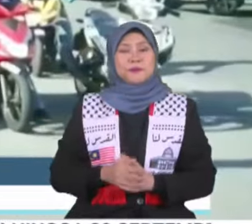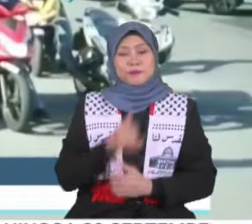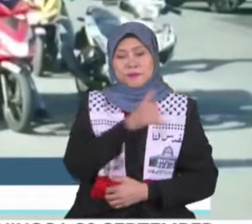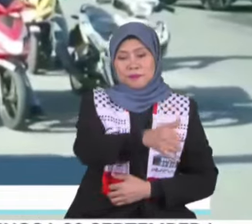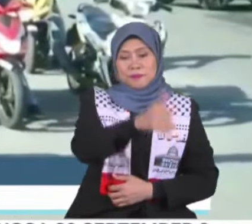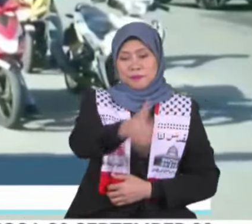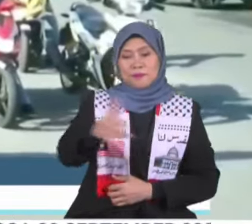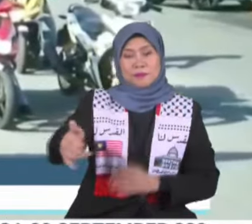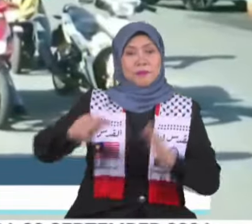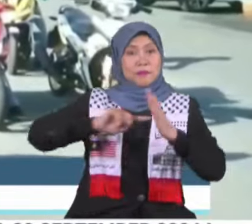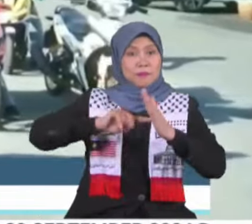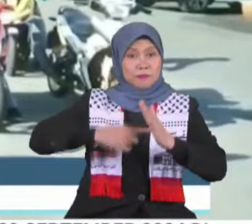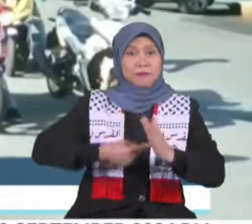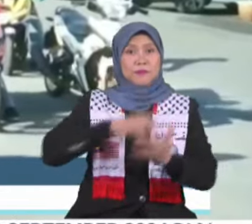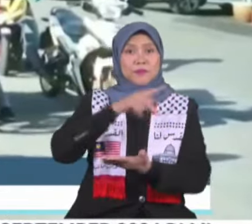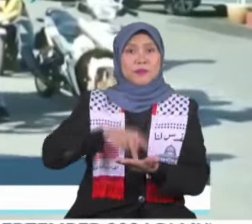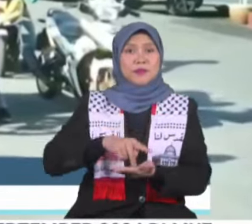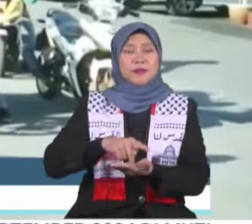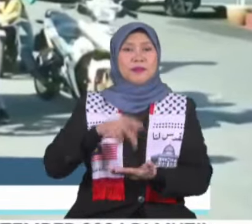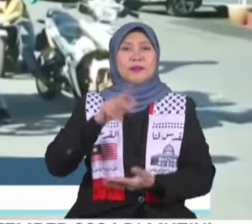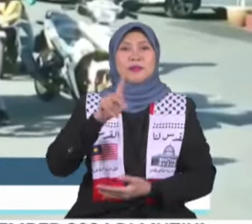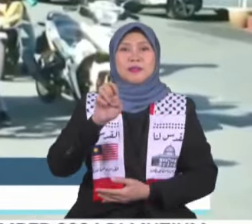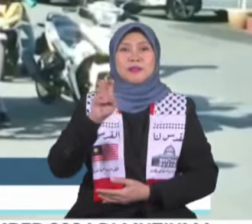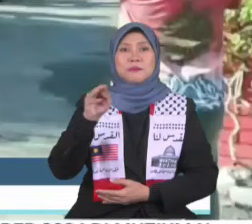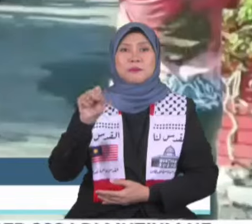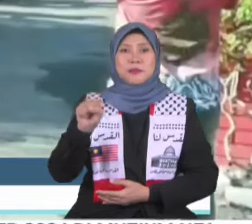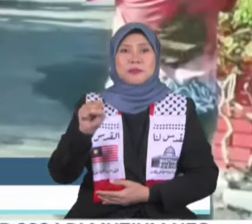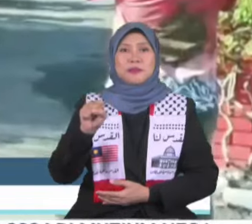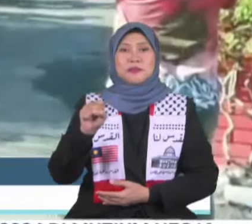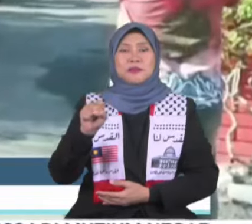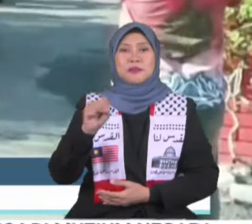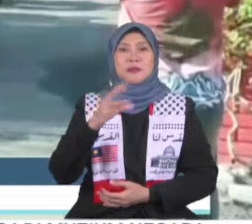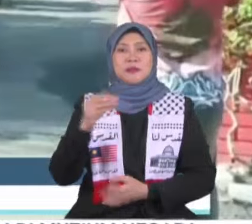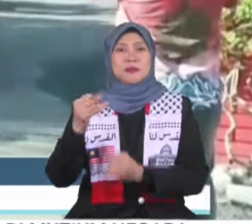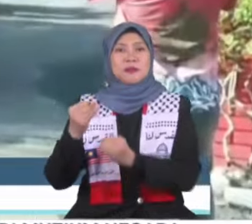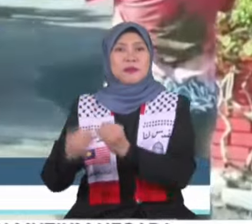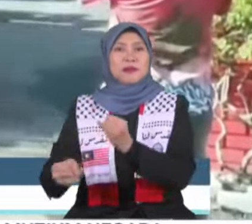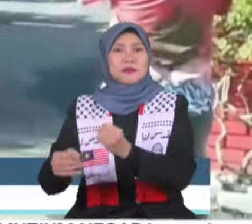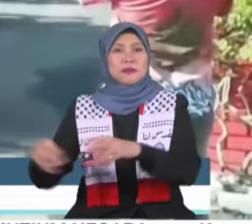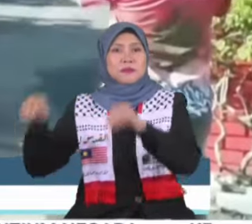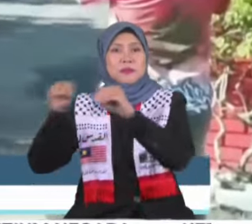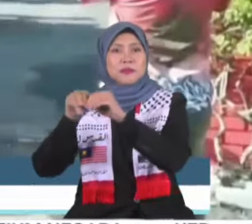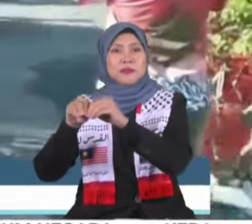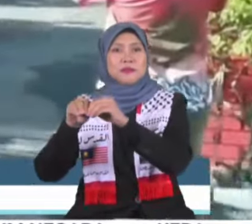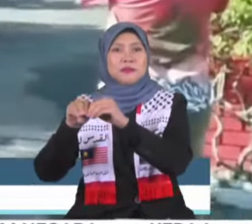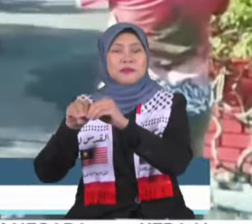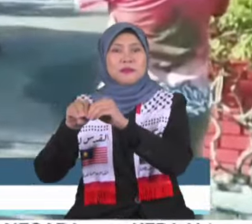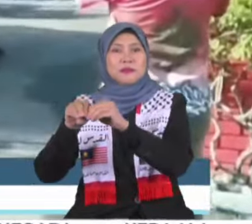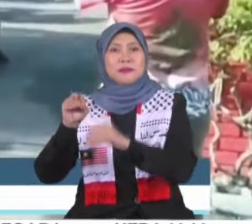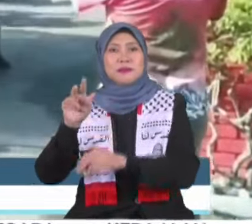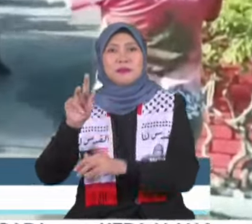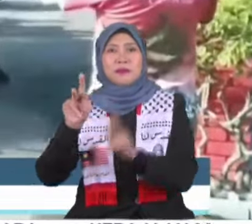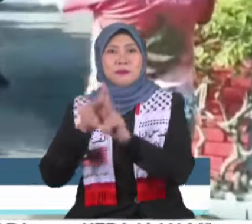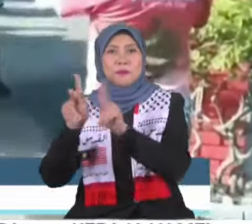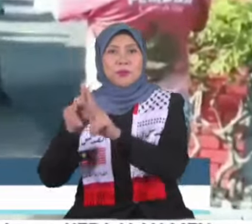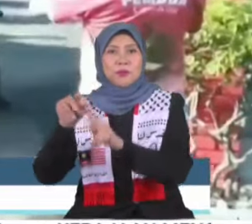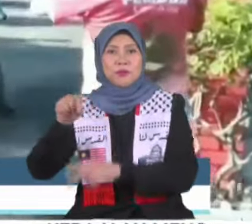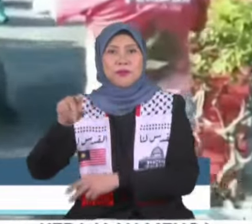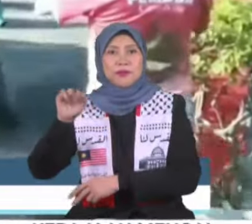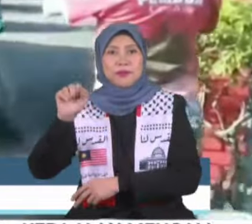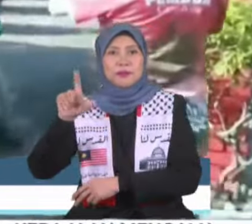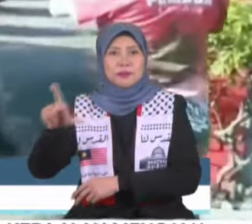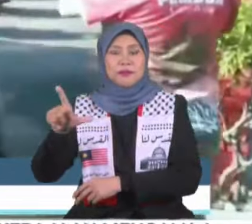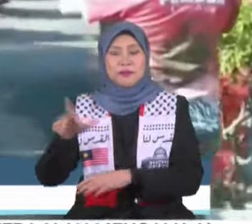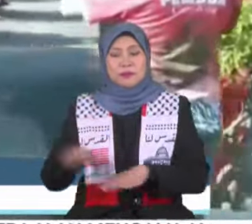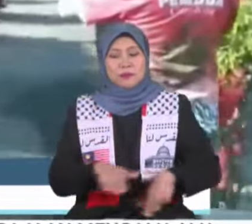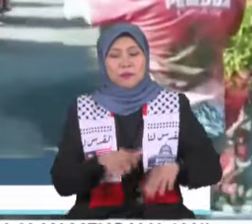Jelajah bermula di Pusat Kegiatan Kemas Alor Tampang dan berakhir di Masjid As-Sabirin, Kampung Gial. Konvoi turut